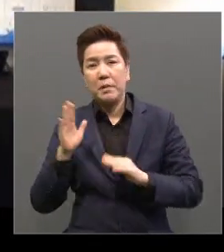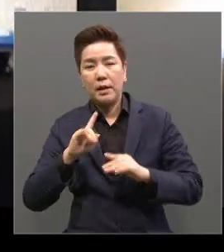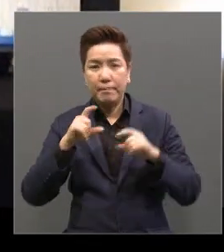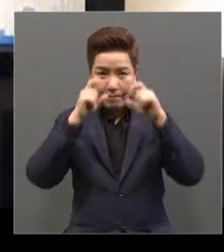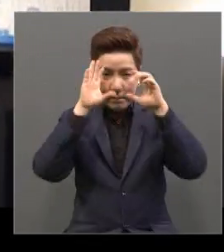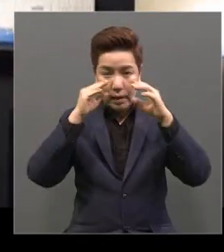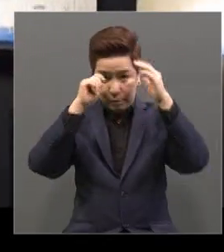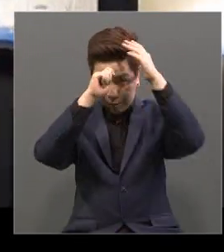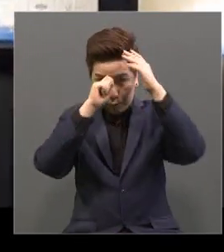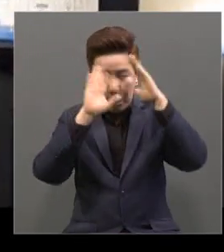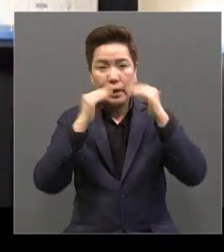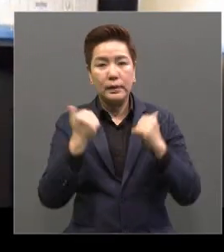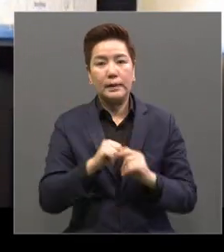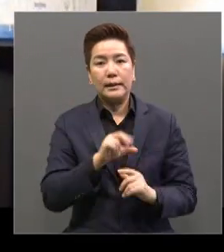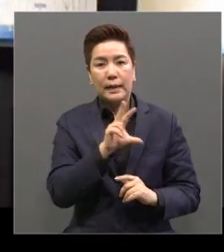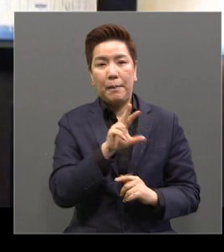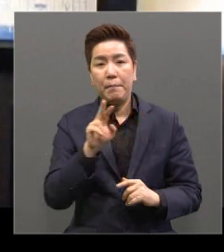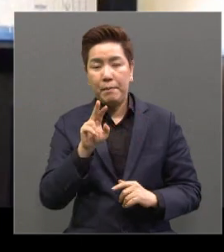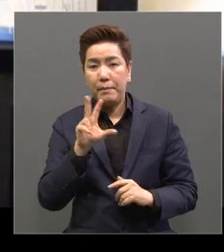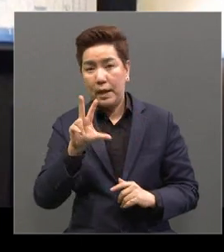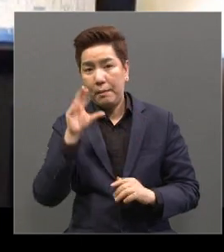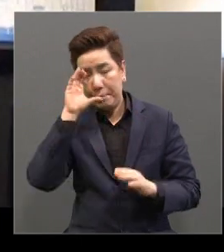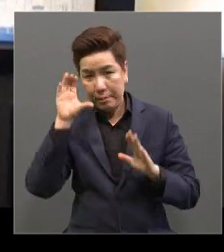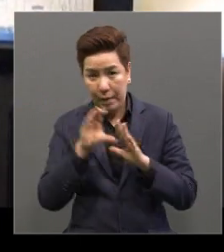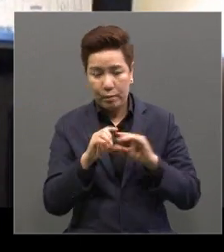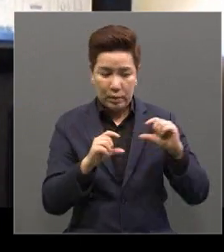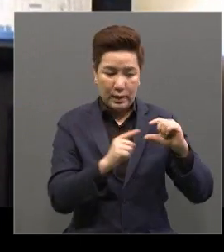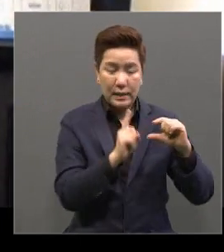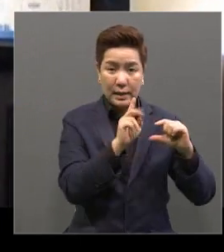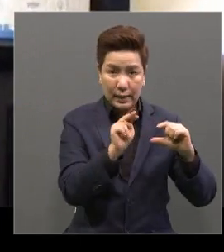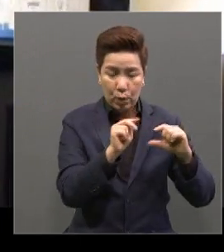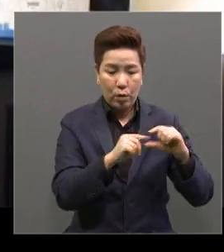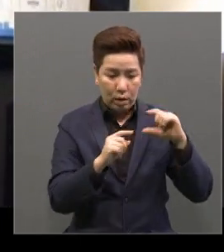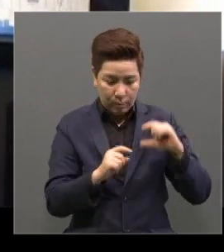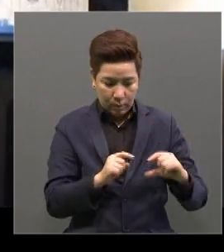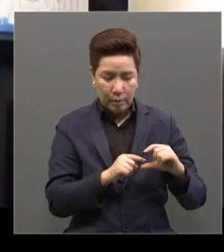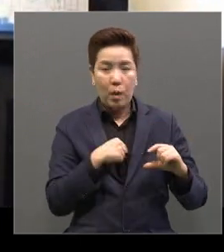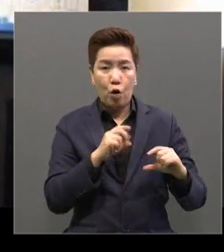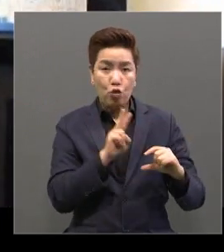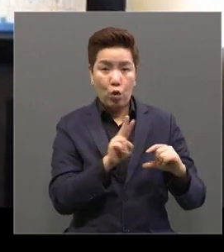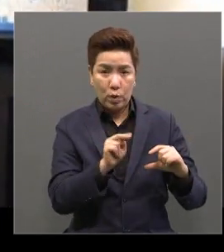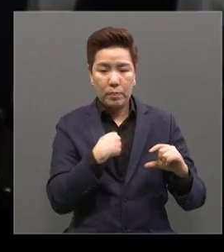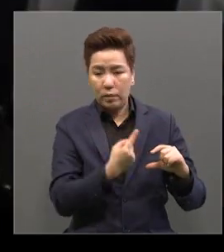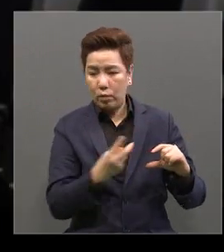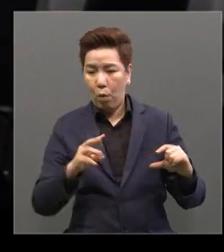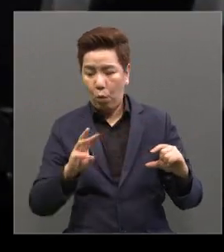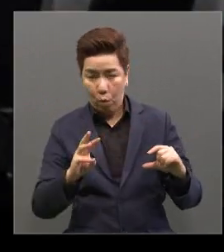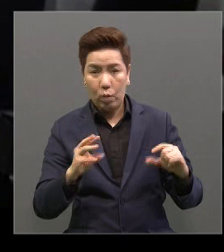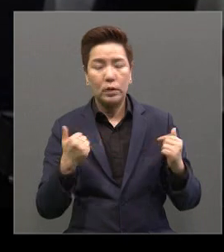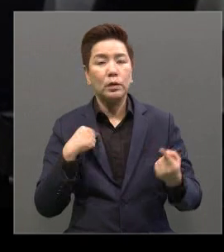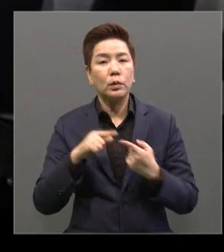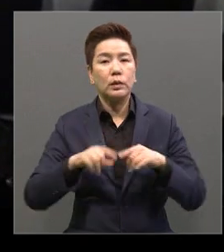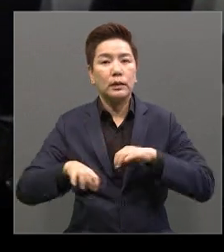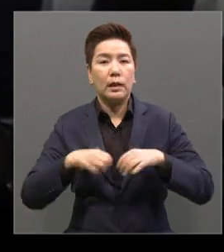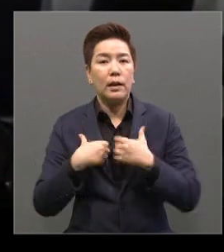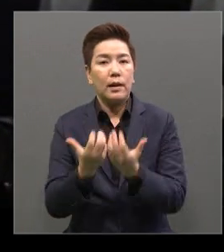1นิ้วจำนวน 3รูปและขนาดของ 2นิ้วนะครับสำหรับรูปถ่ายอีกจำนวน 6รูปครับนอกจากนั้นก็ยังมี